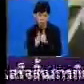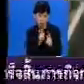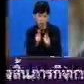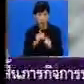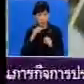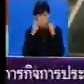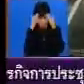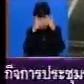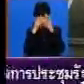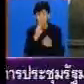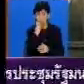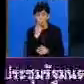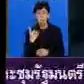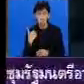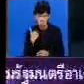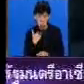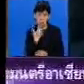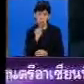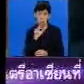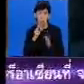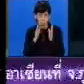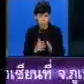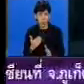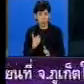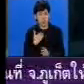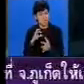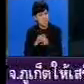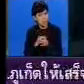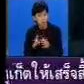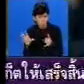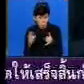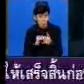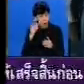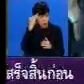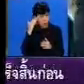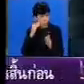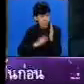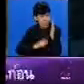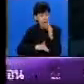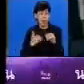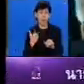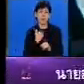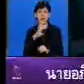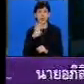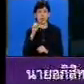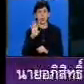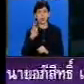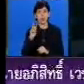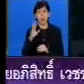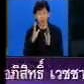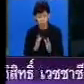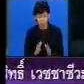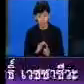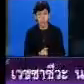ากอินโดนีเซียติดเชื้อไข้หวัดใหญ่สายพันธุ์ใหม่13คนส่งผลให้ยอดผู้ติดเชื้อในเกาหลีใต้นั้นอยู่ที่446คน